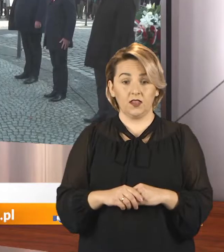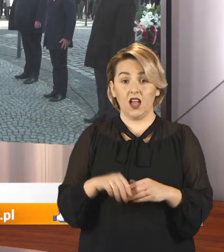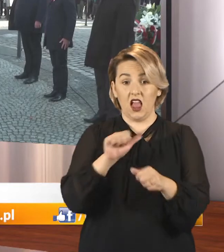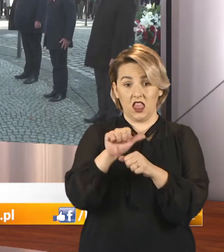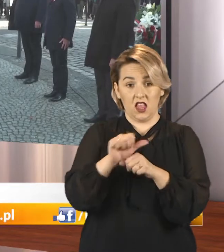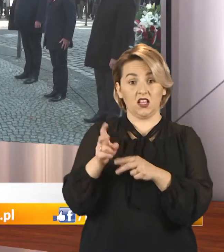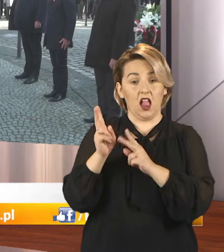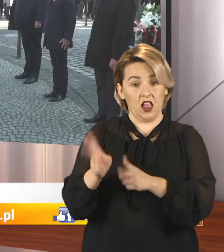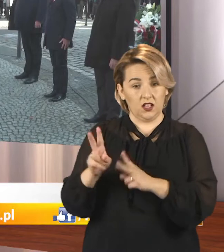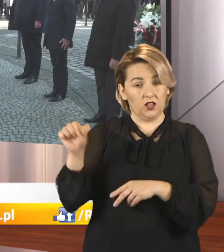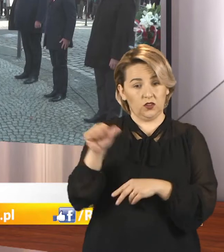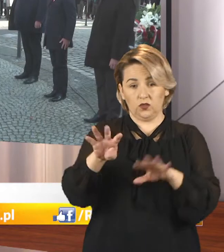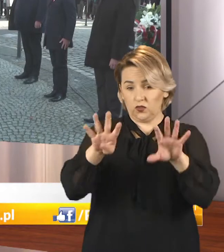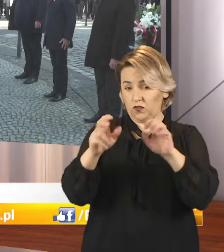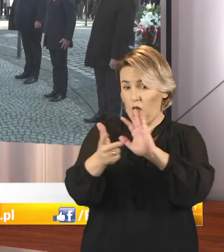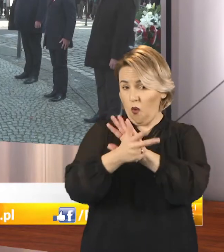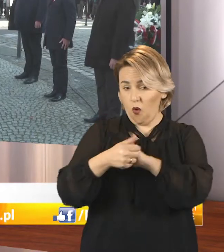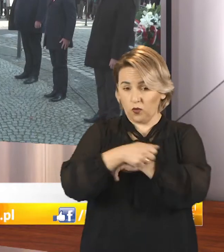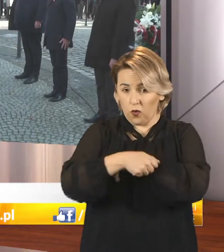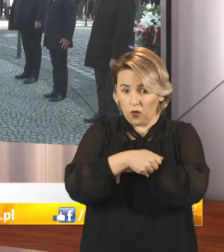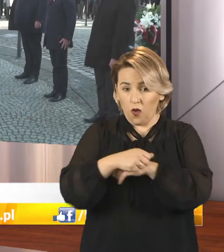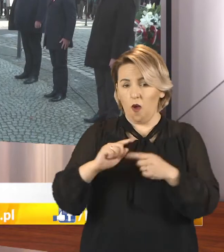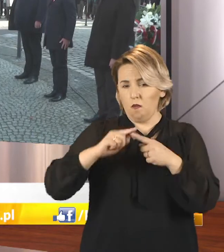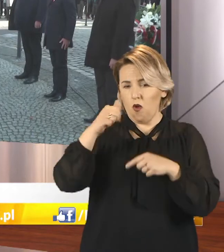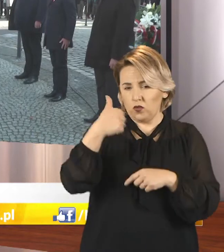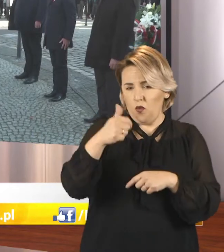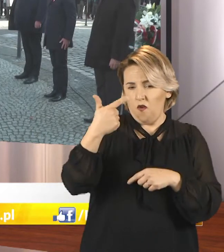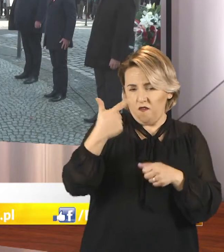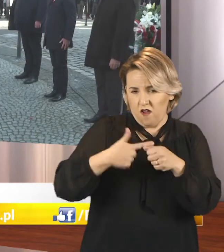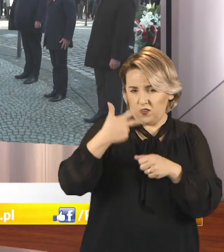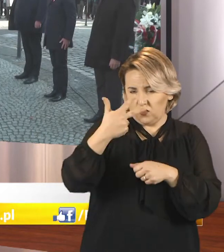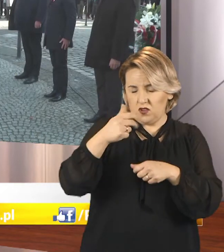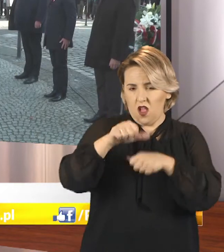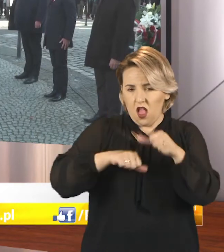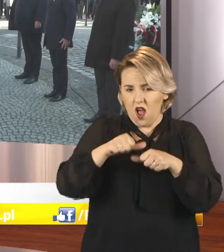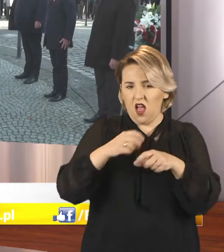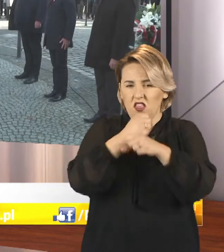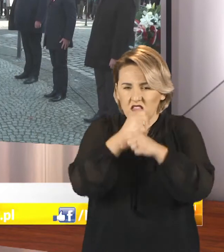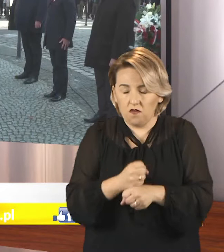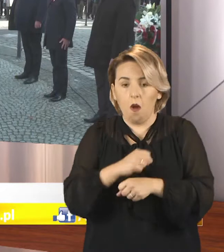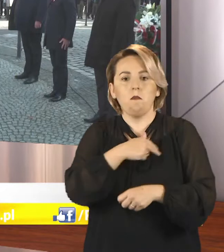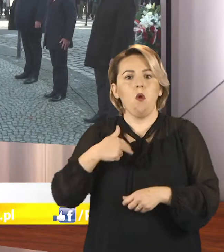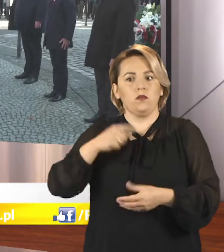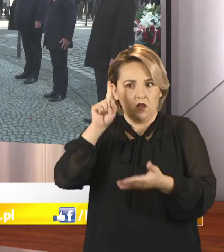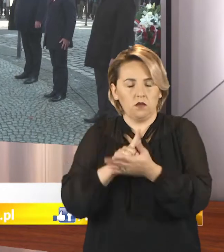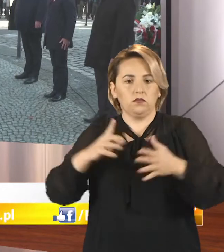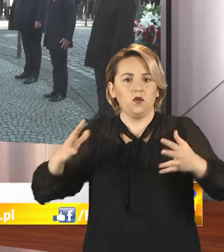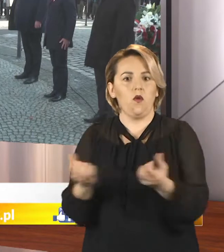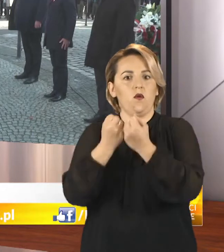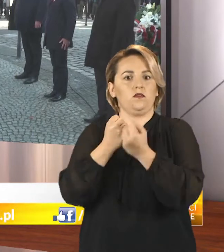czy 11 listopada 1918 roku po 123 latach niewoli Polska odzyskała niepodległość